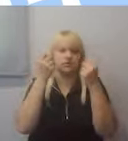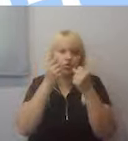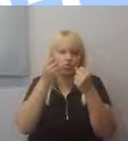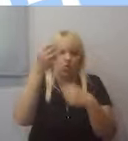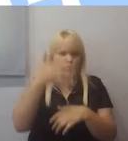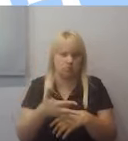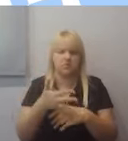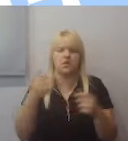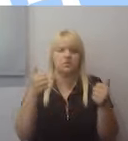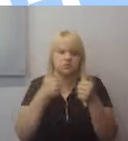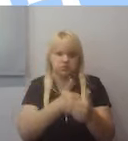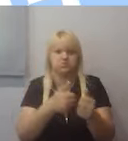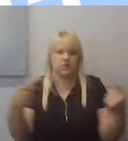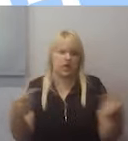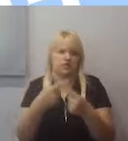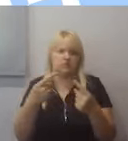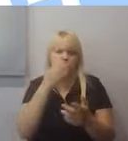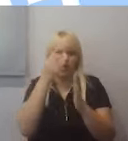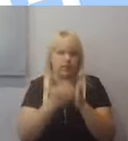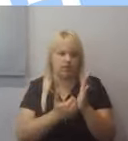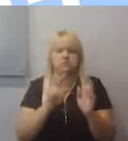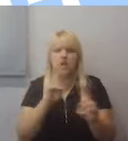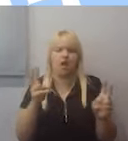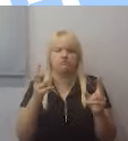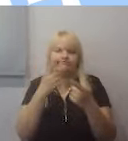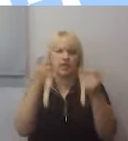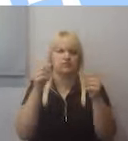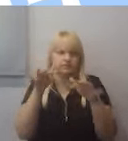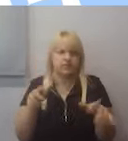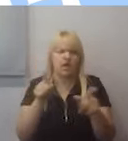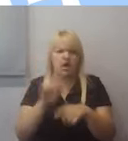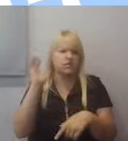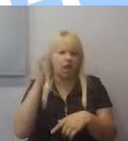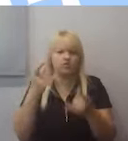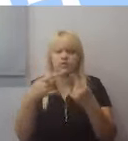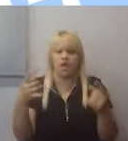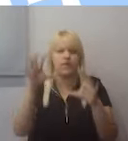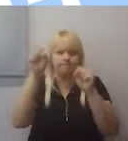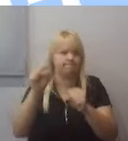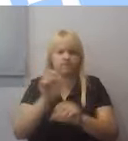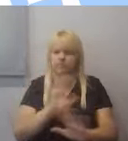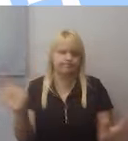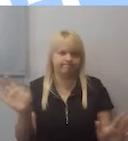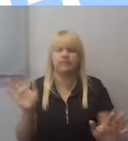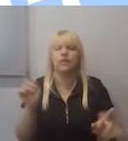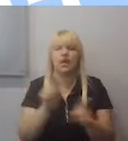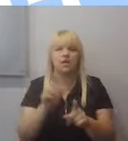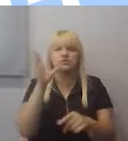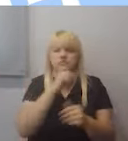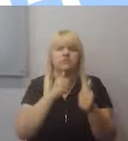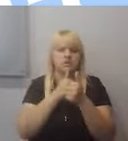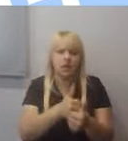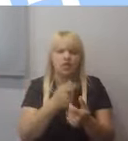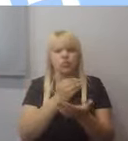tiek paziņots nekādā gadījumā arī neizslēdz radio vai tv jo arī var sekot turpmāk informāciju un